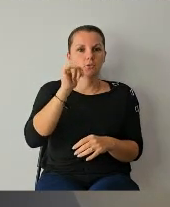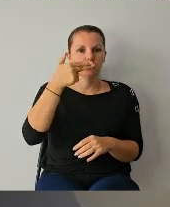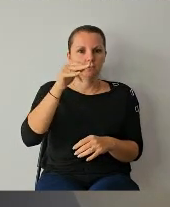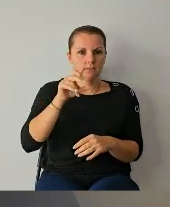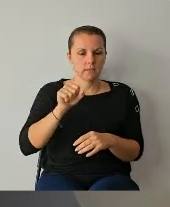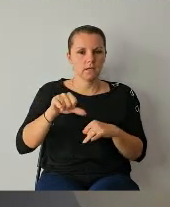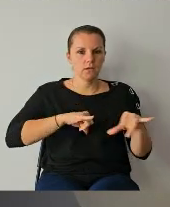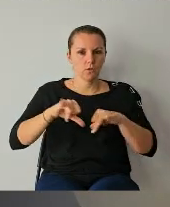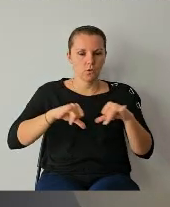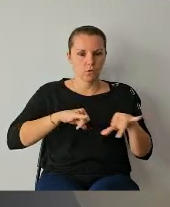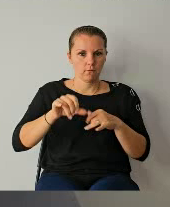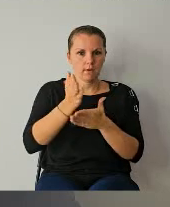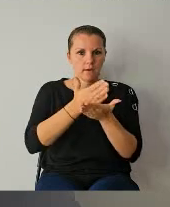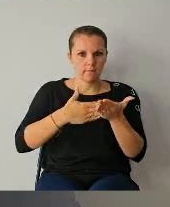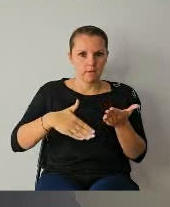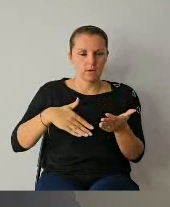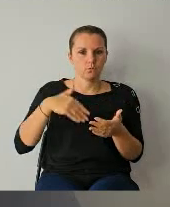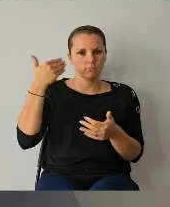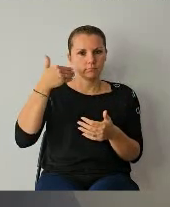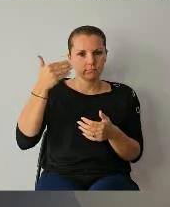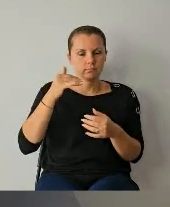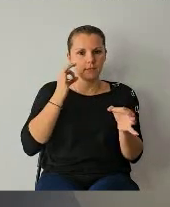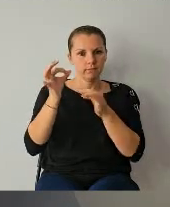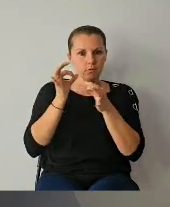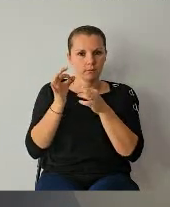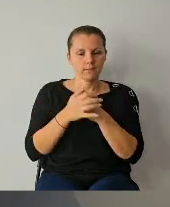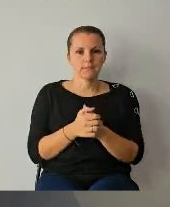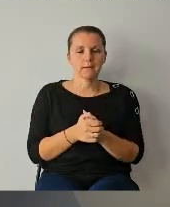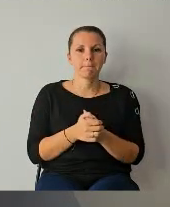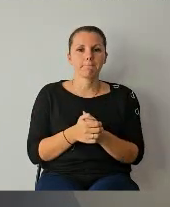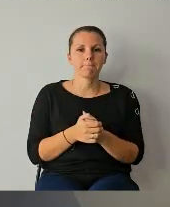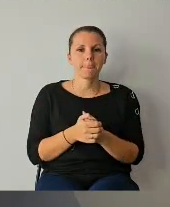oświaty, o przedstawienie informacji.